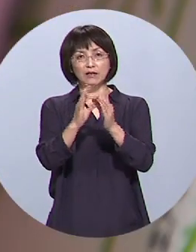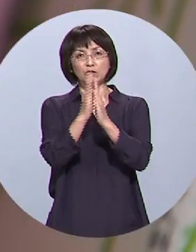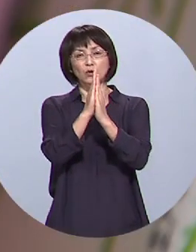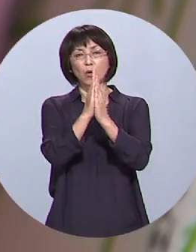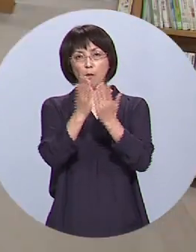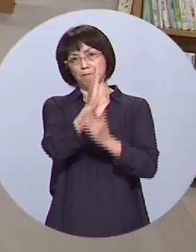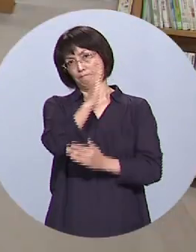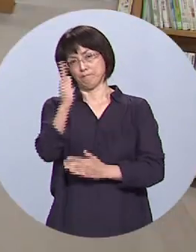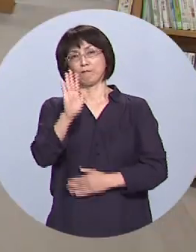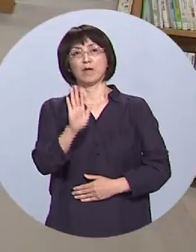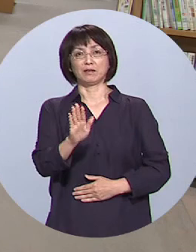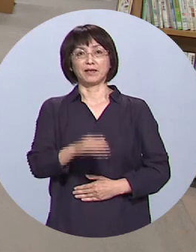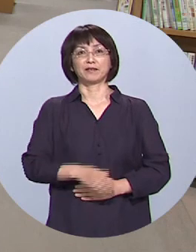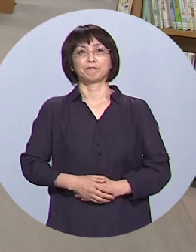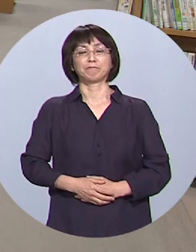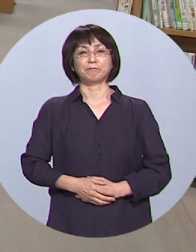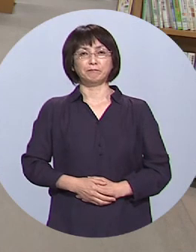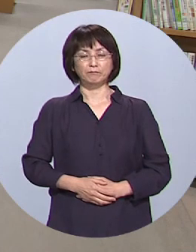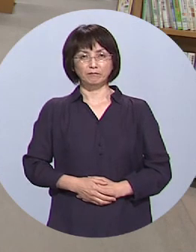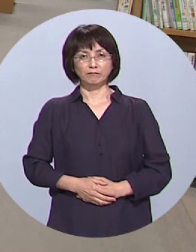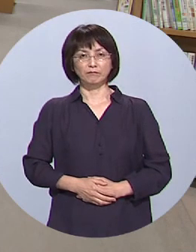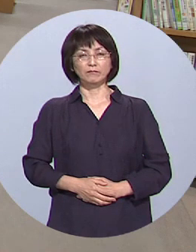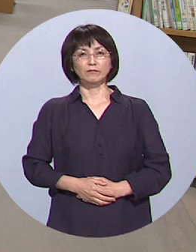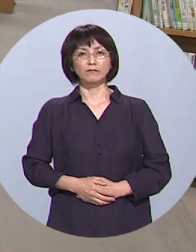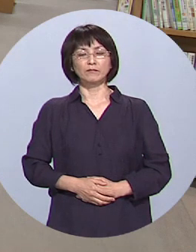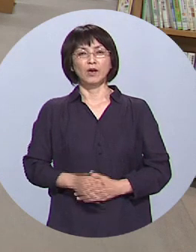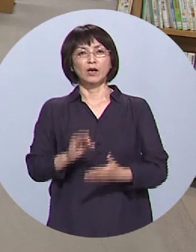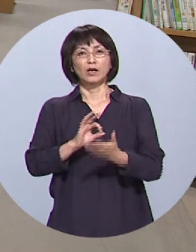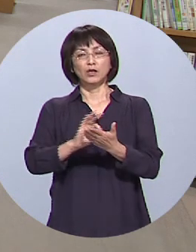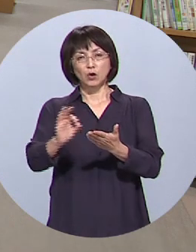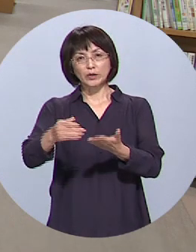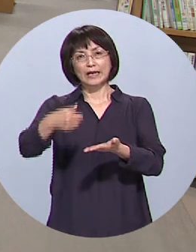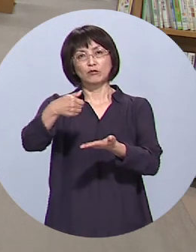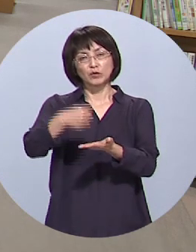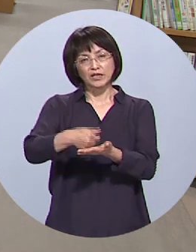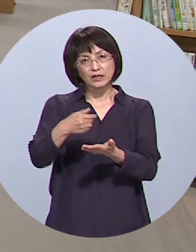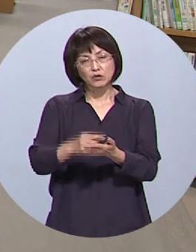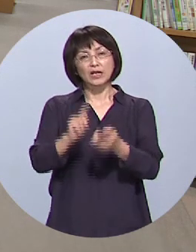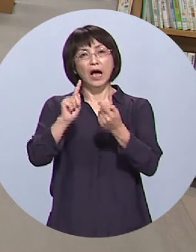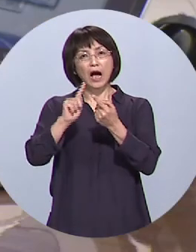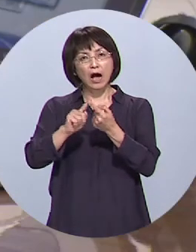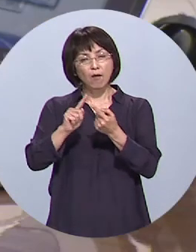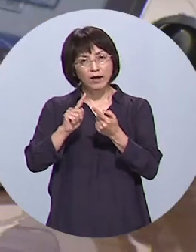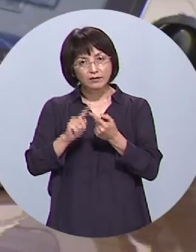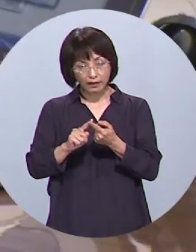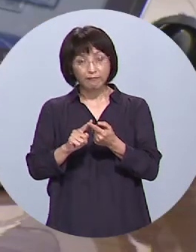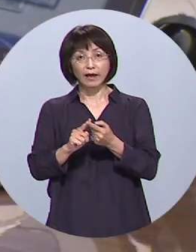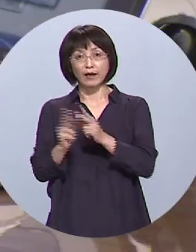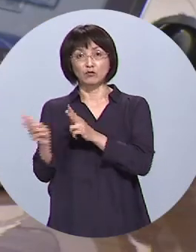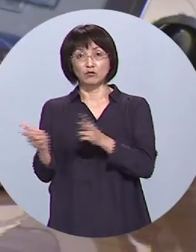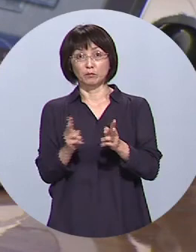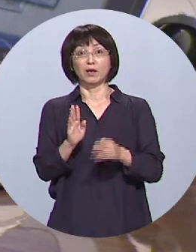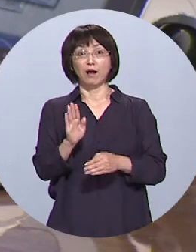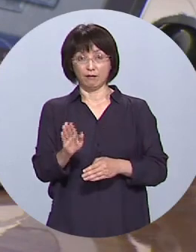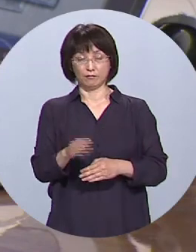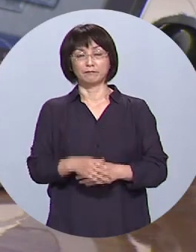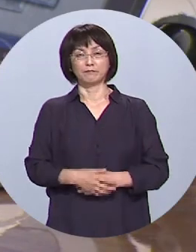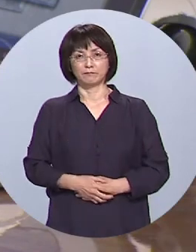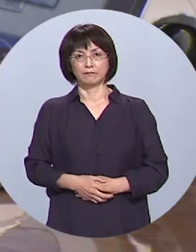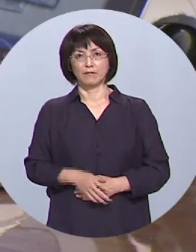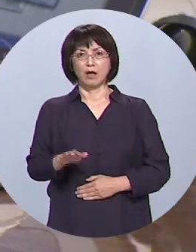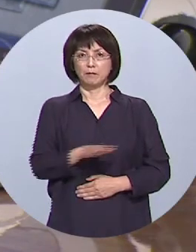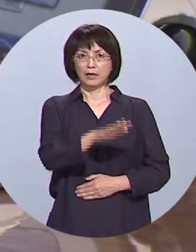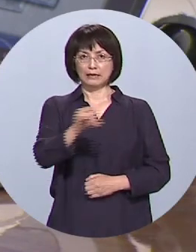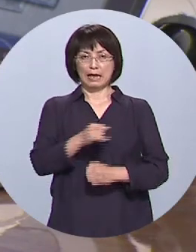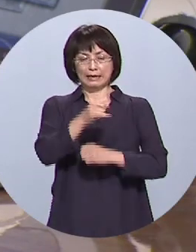しています。 なるほど、利用者の要望に合わせて柔軟に対応してるんですね。 ところで皆さん、イン